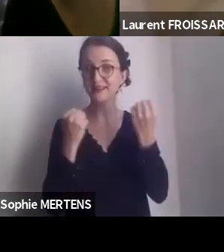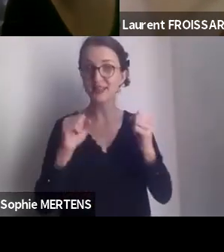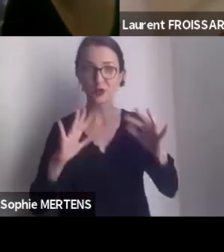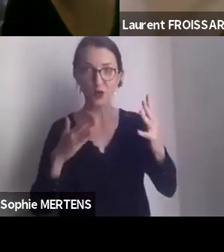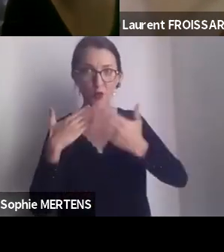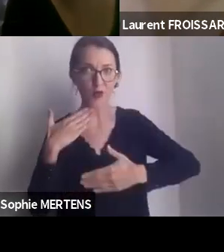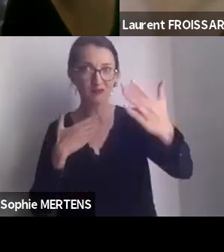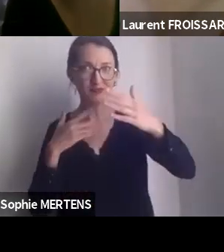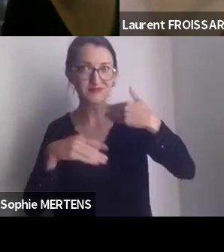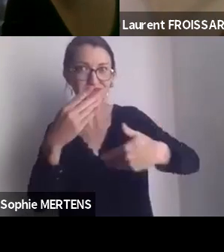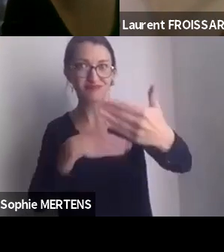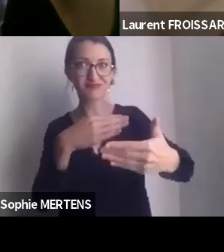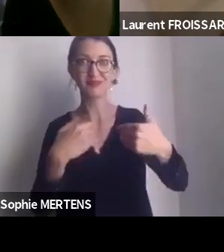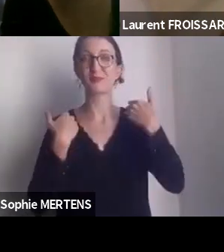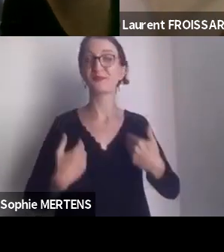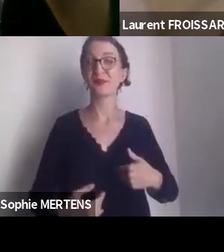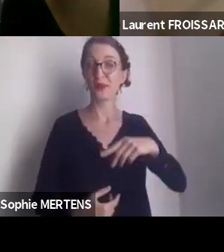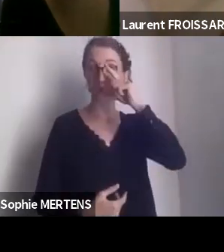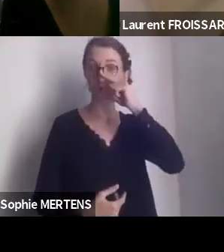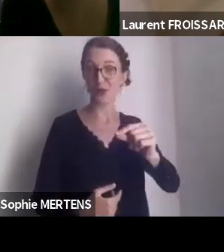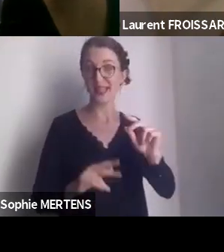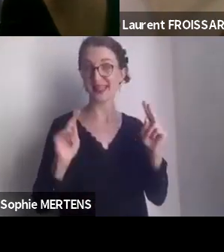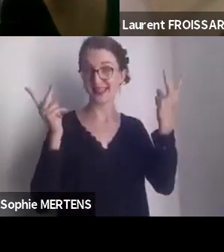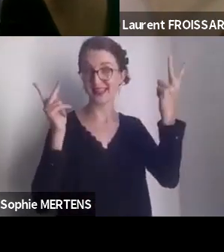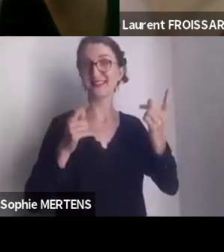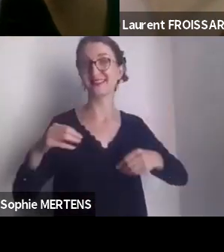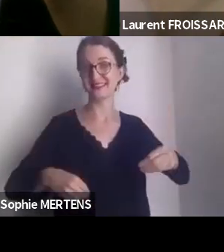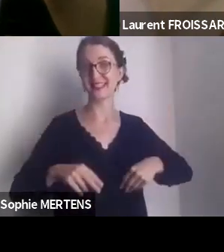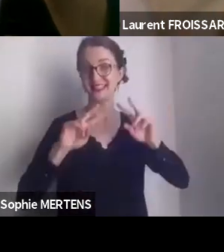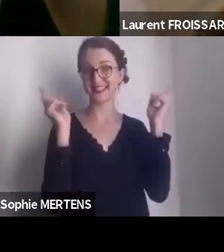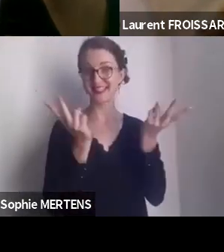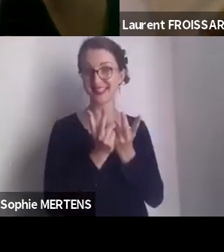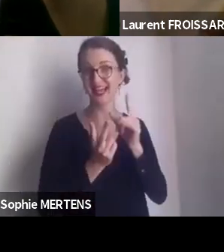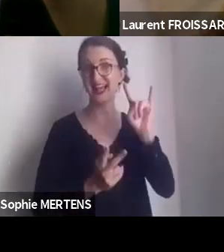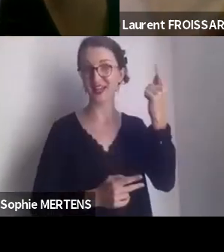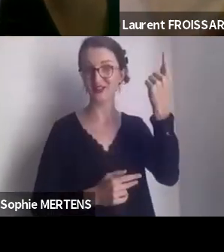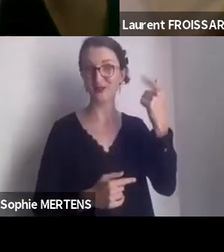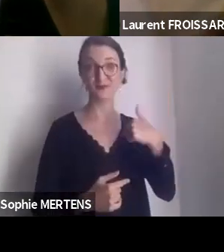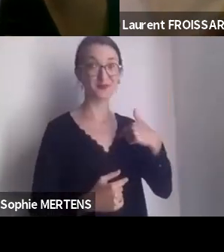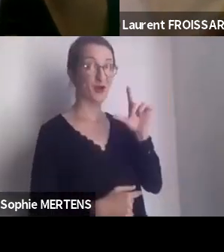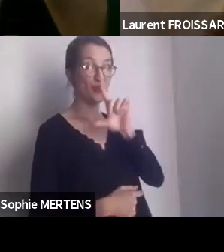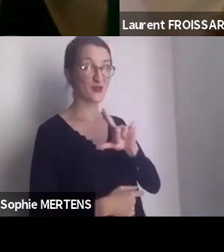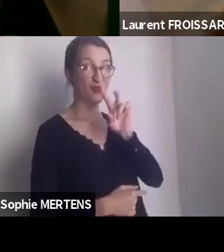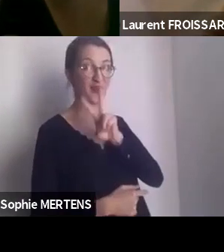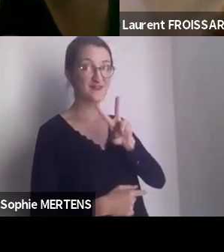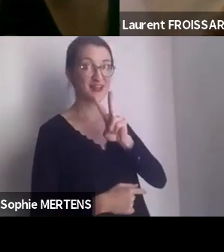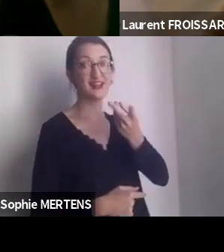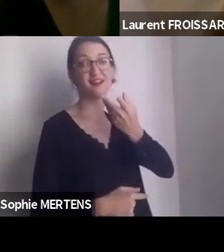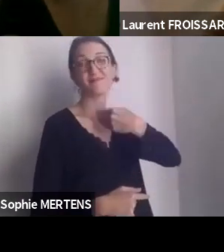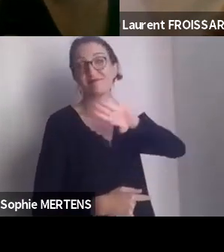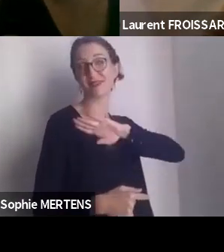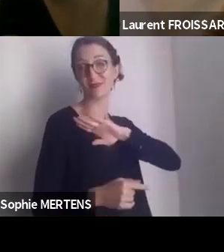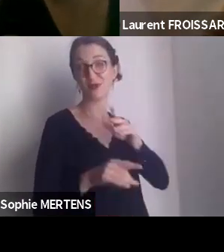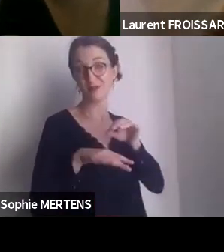directrice générale d'HUP et j'ai à mes côtés. Je suis Laura Verlac, responsable des programmes d'accompagnement de HUP. On est ravis de vous accueillir pour ce webinaire, dont le